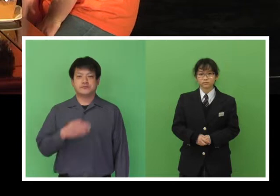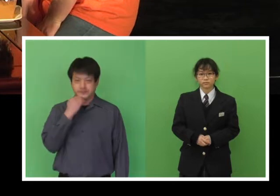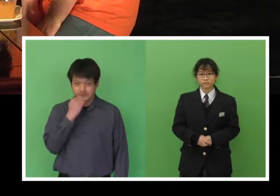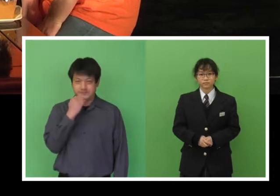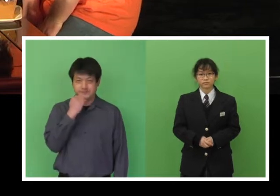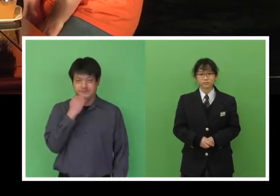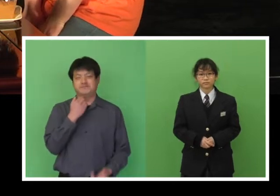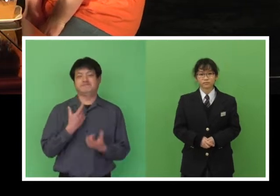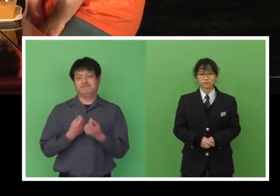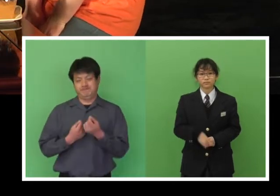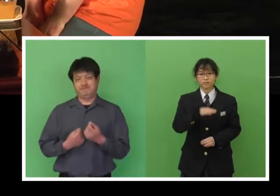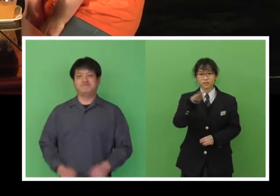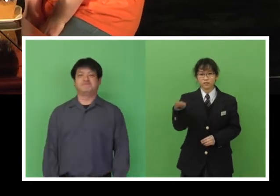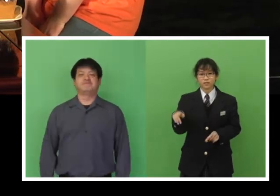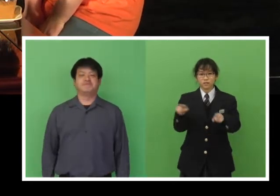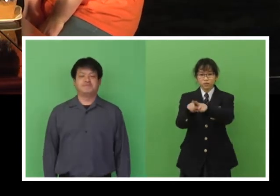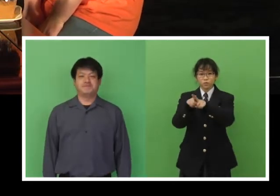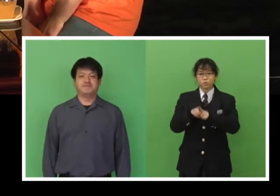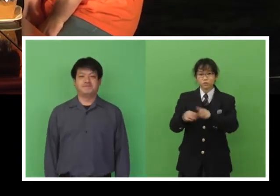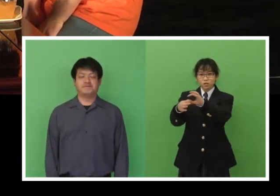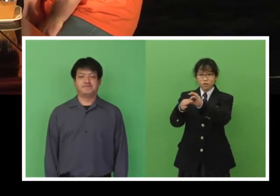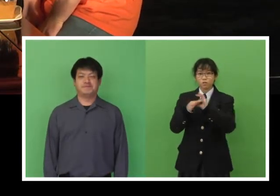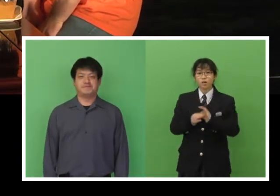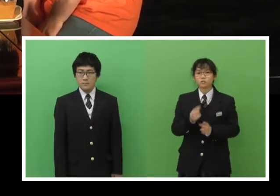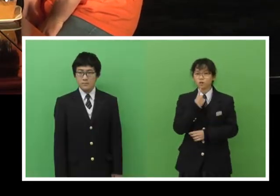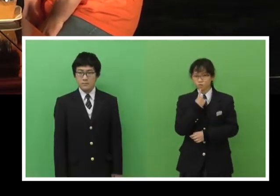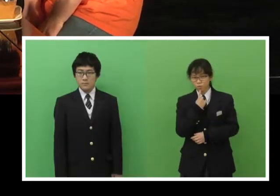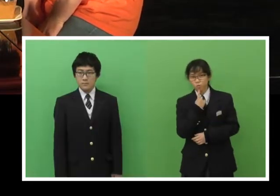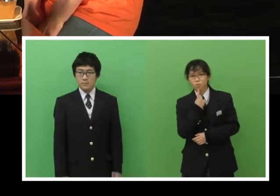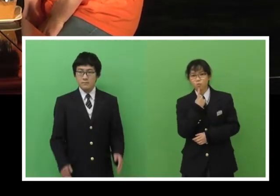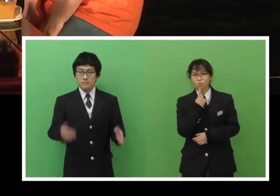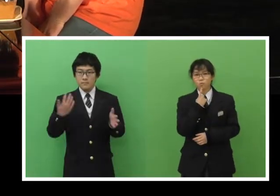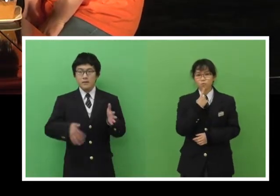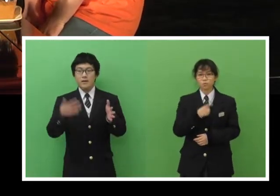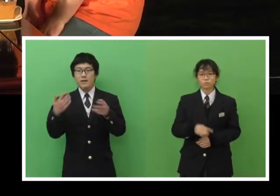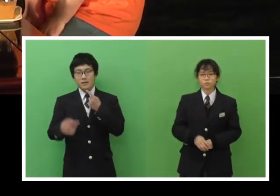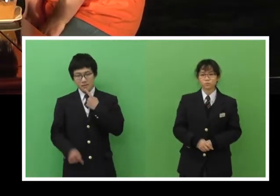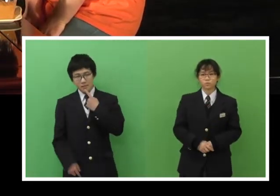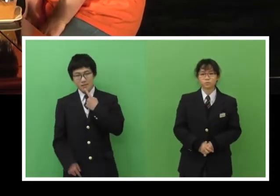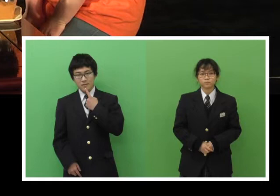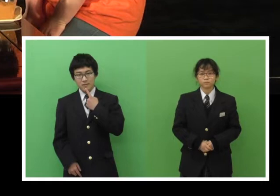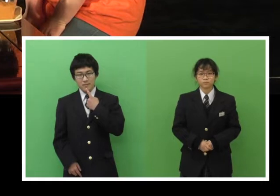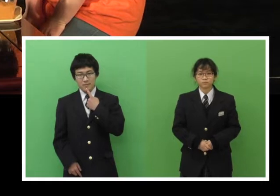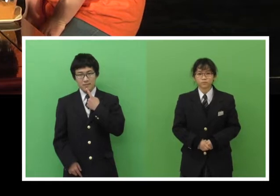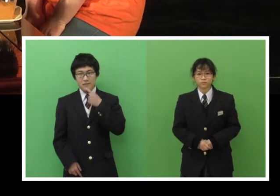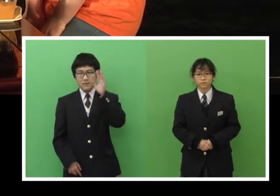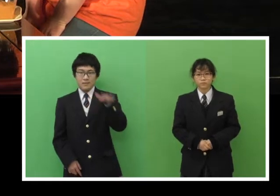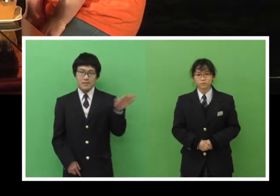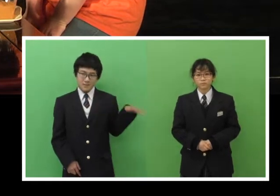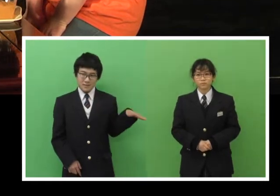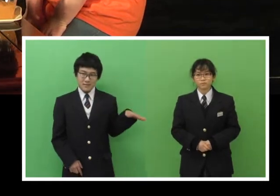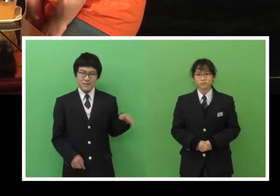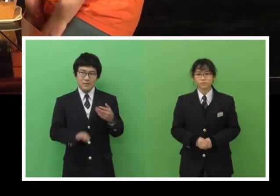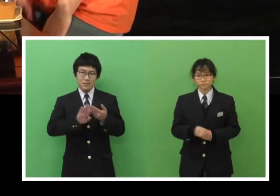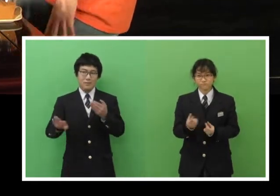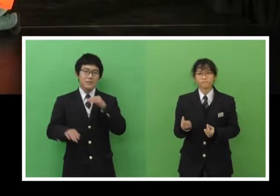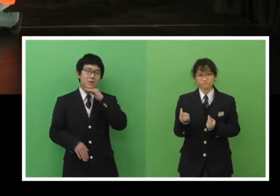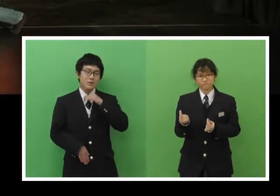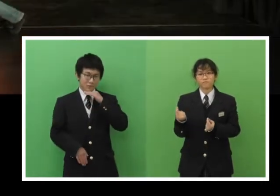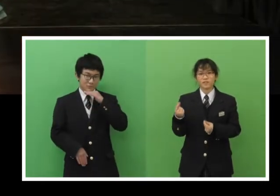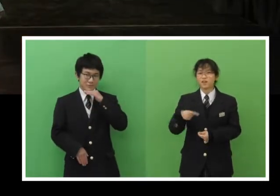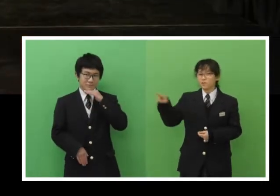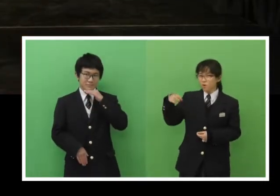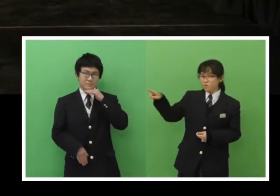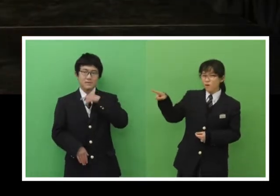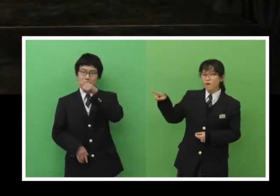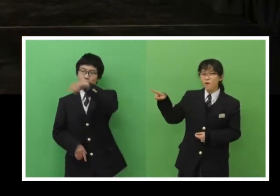しいな。 みんなで一緒に来るって連絡あったけど、 うん、まだかな。 姉ちゃん外で待っとこや。 うん、行